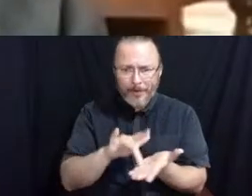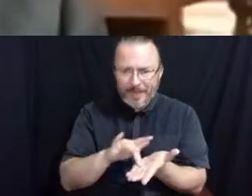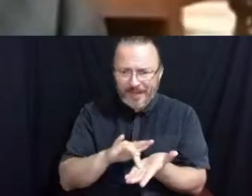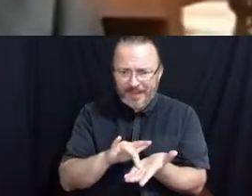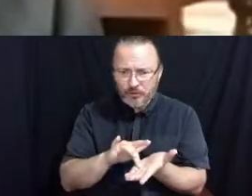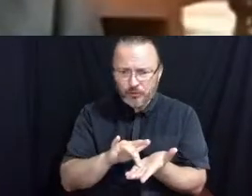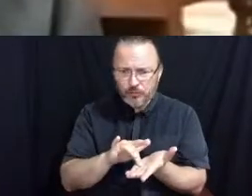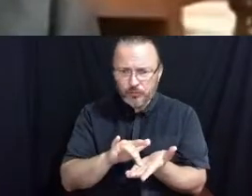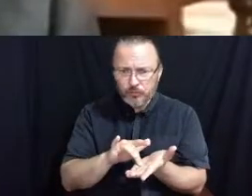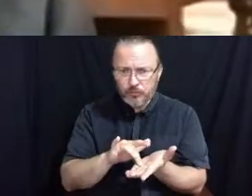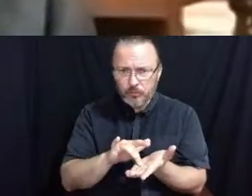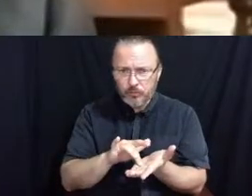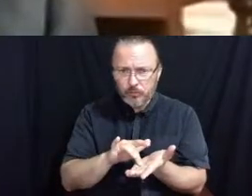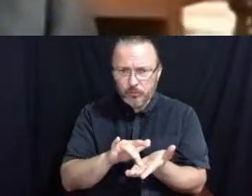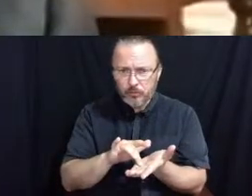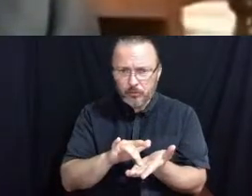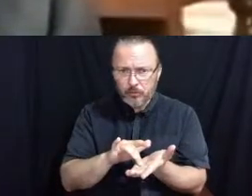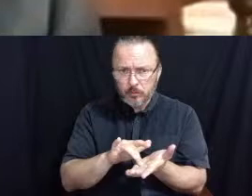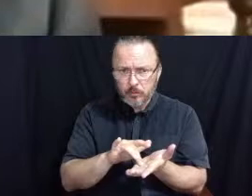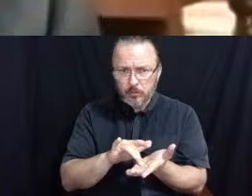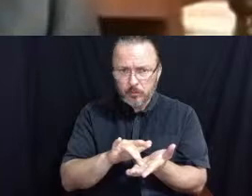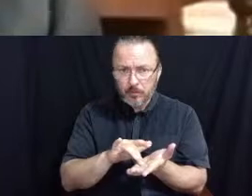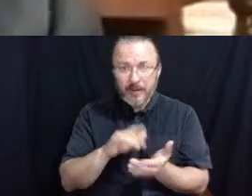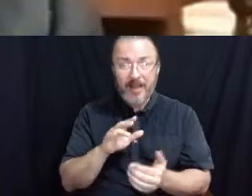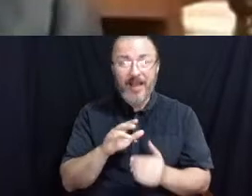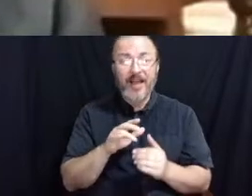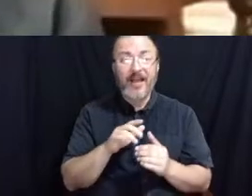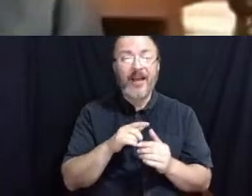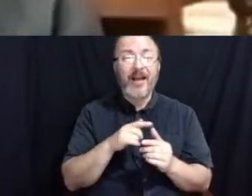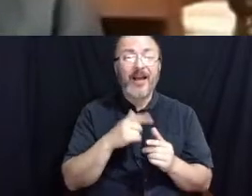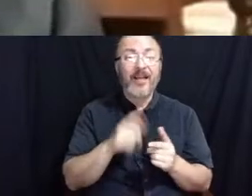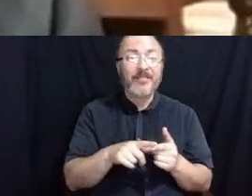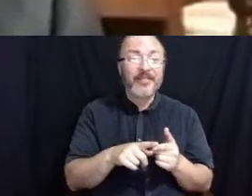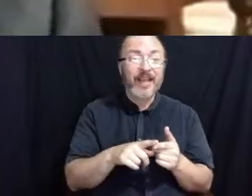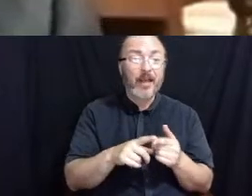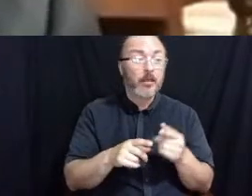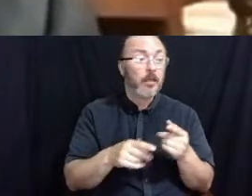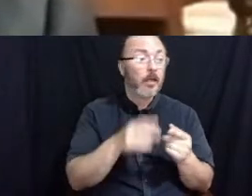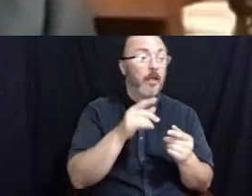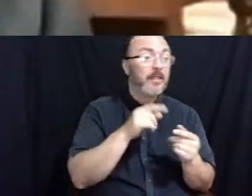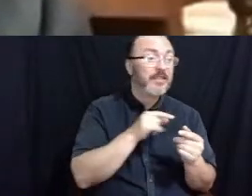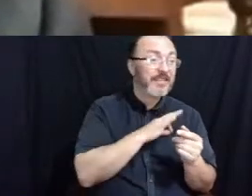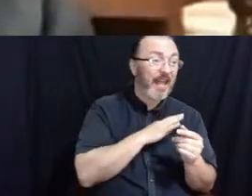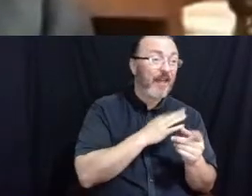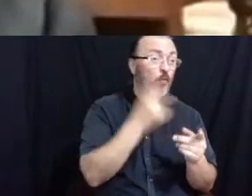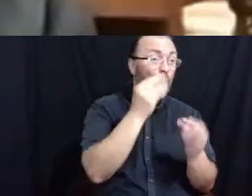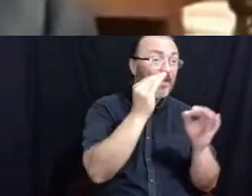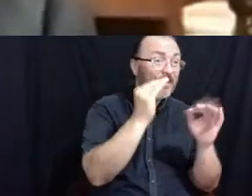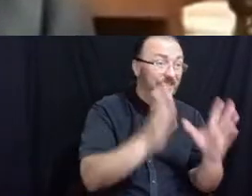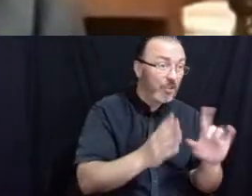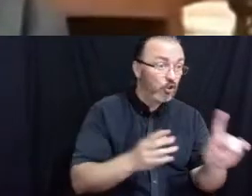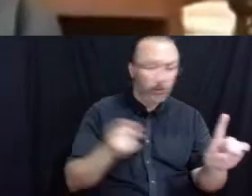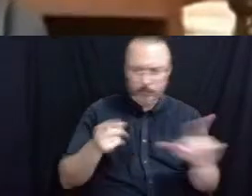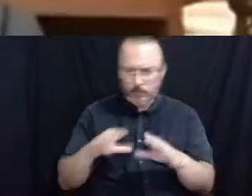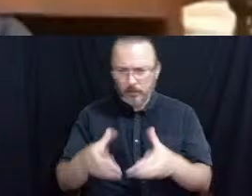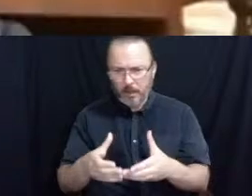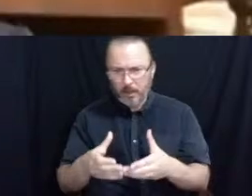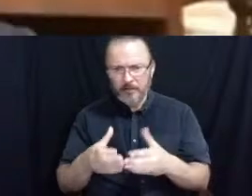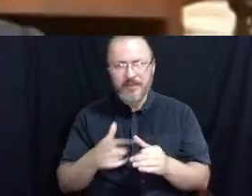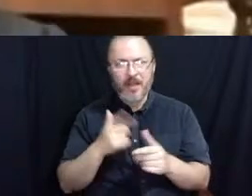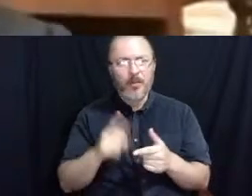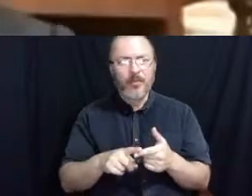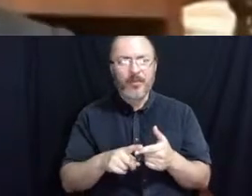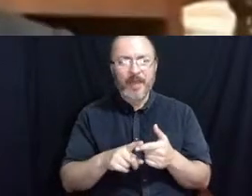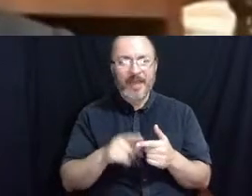soigner, obtenir des médicaments. Mais lorsque nous avons une situation d'une salle de classe pour un enseignant, si